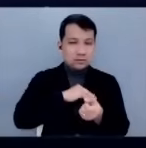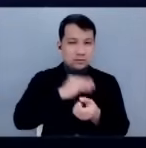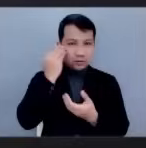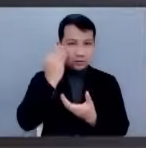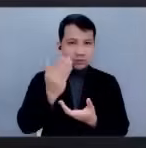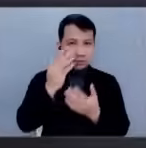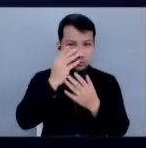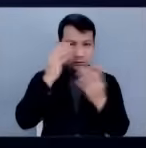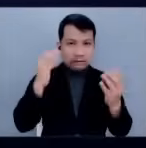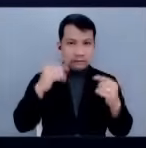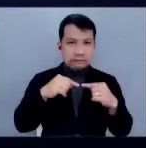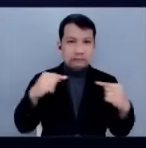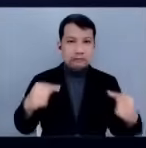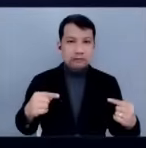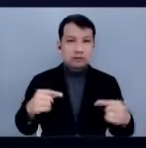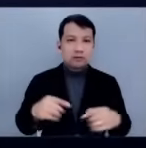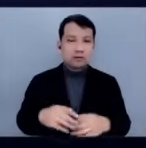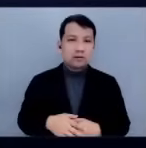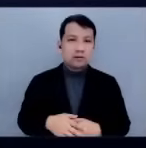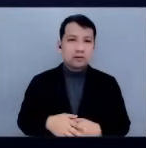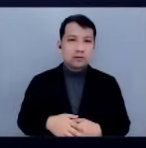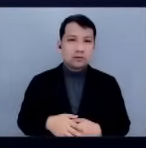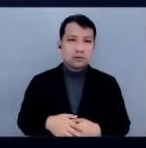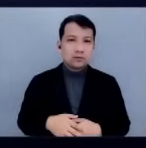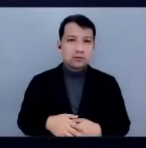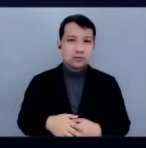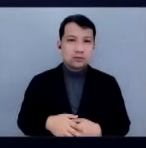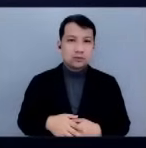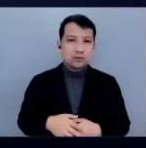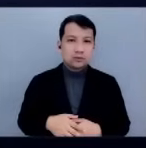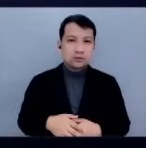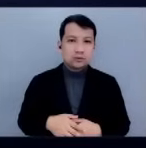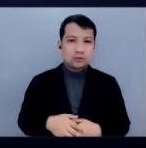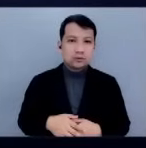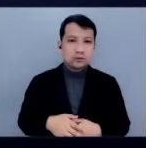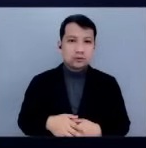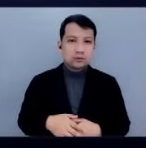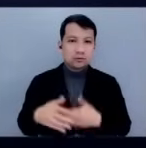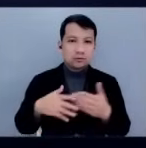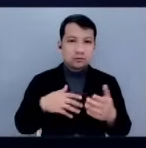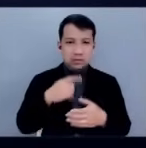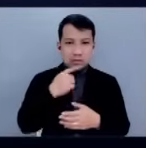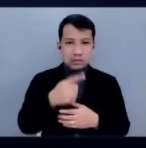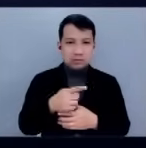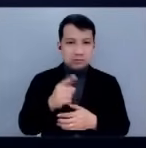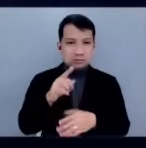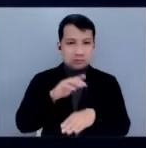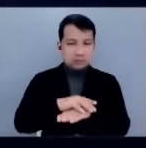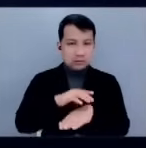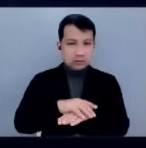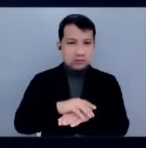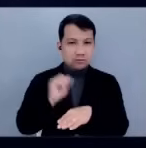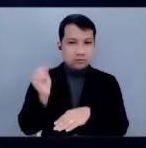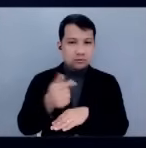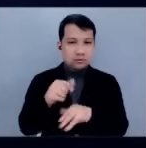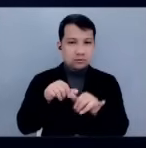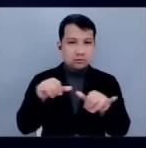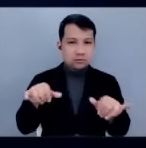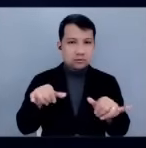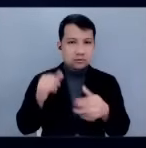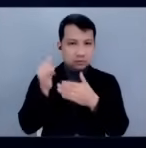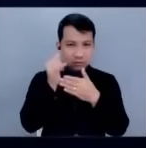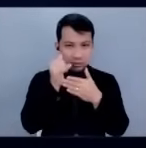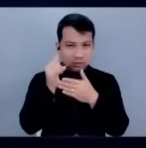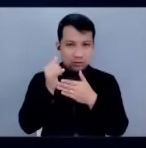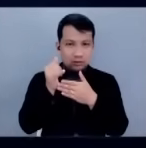China. To provoke a response, either with water cannons or warnings. It's all staged for the cameras, aiming to